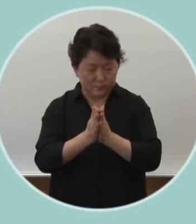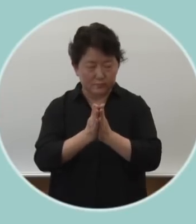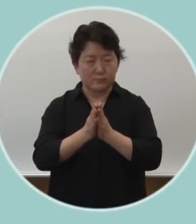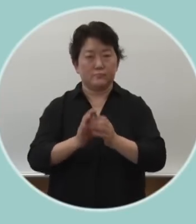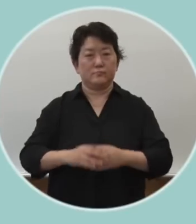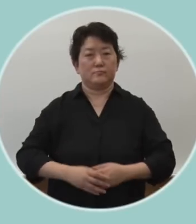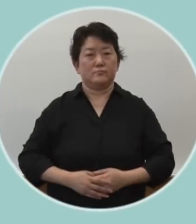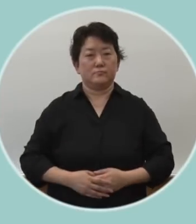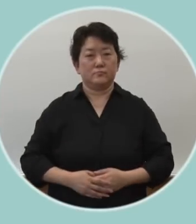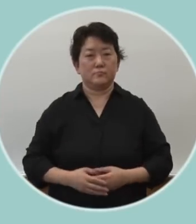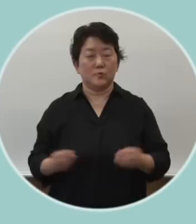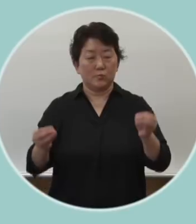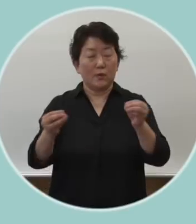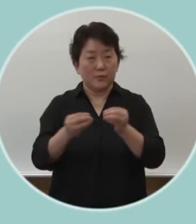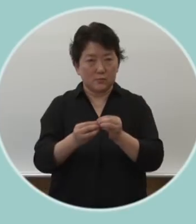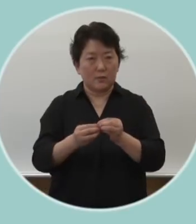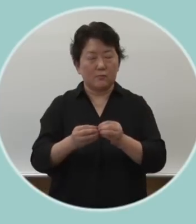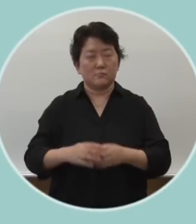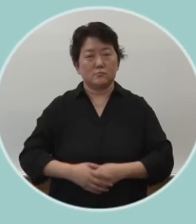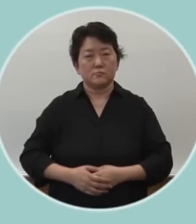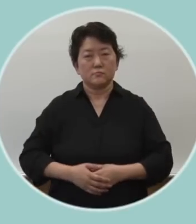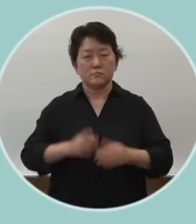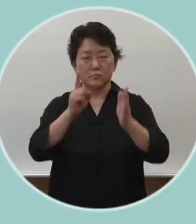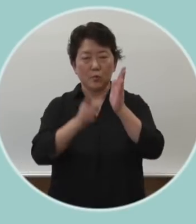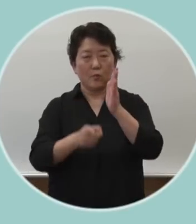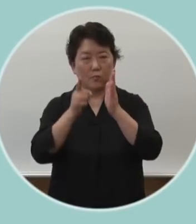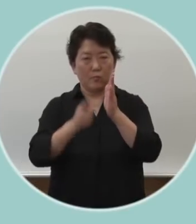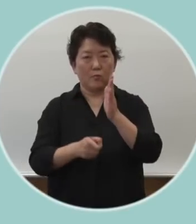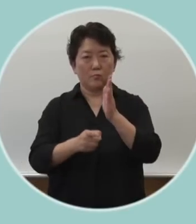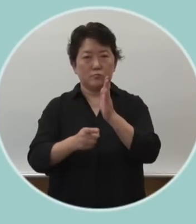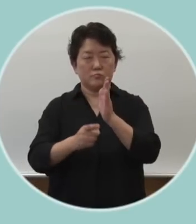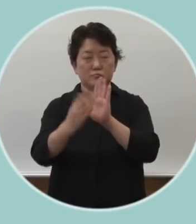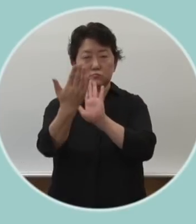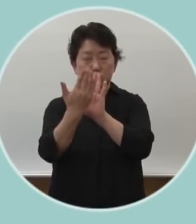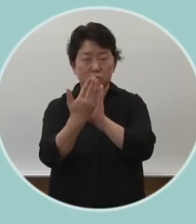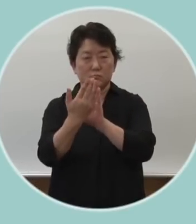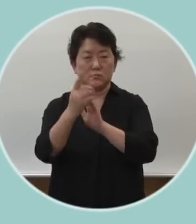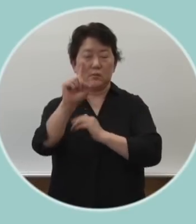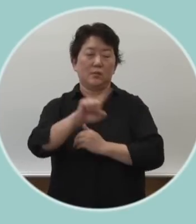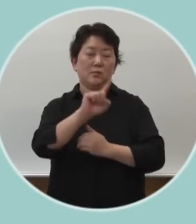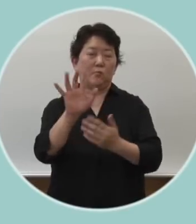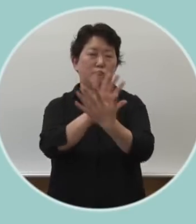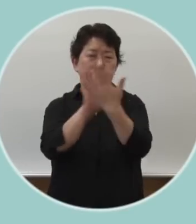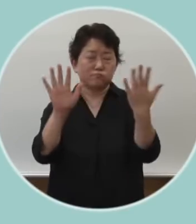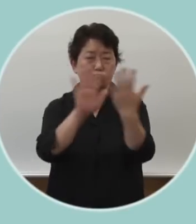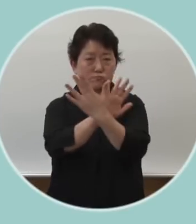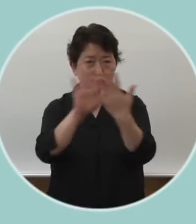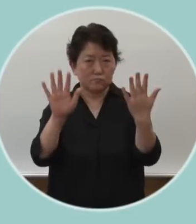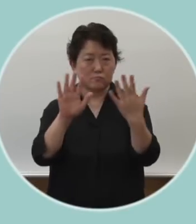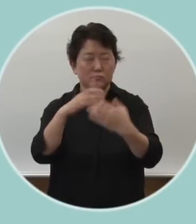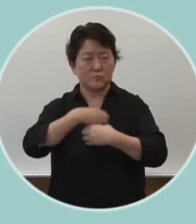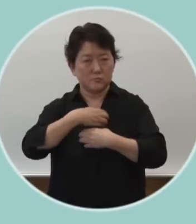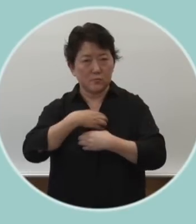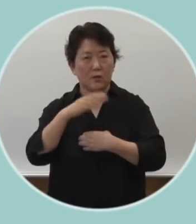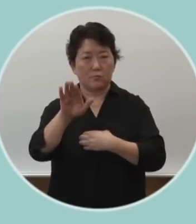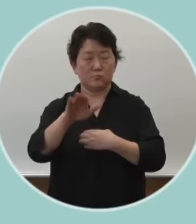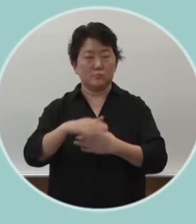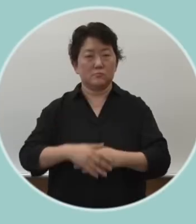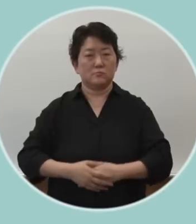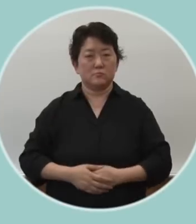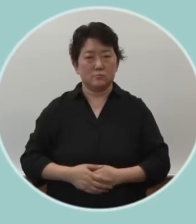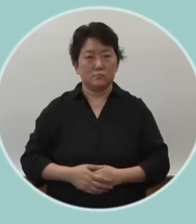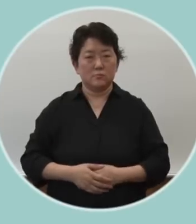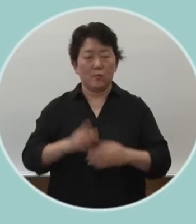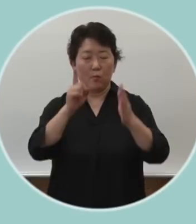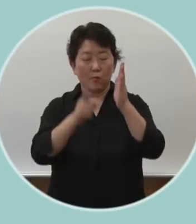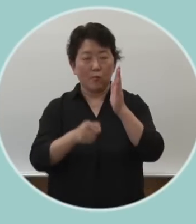。加えましてお盆に向け人の往来も一段と多くなることが予想されます。